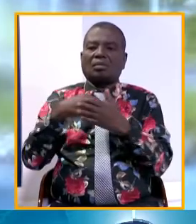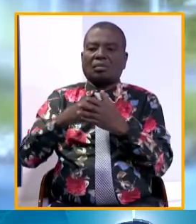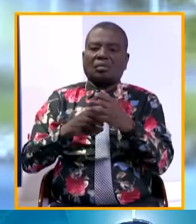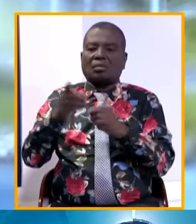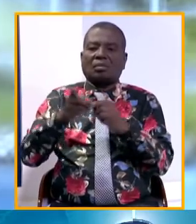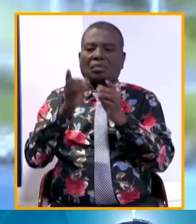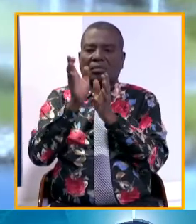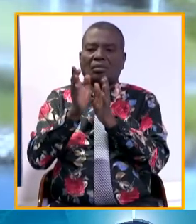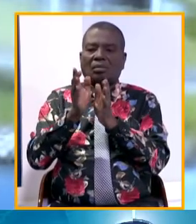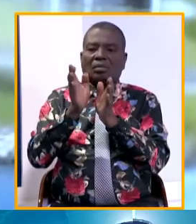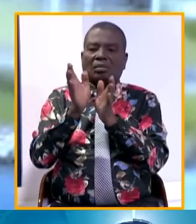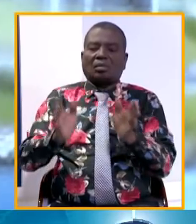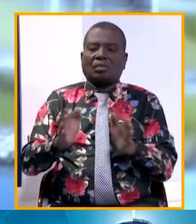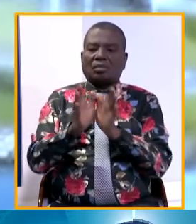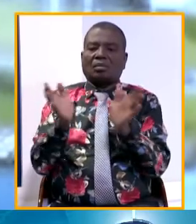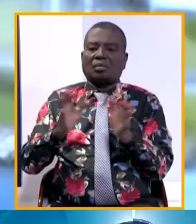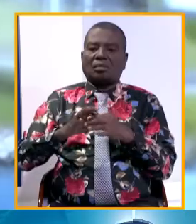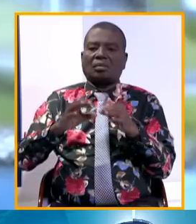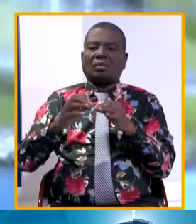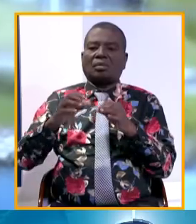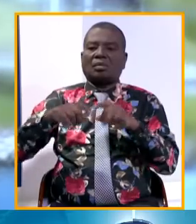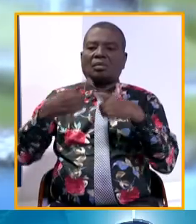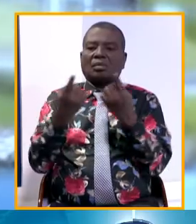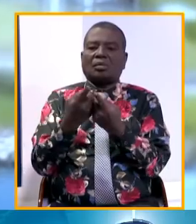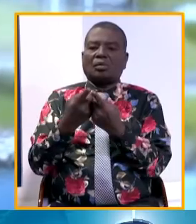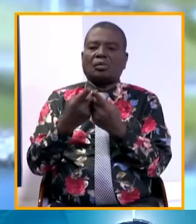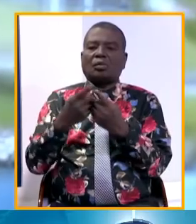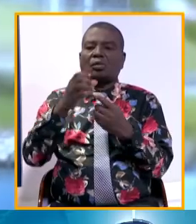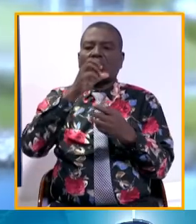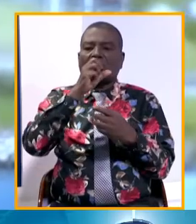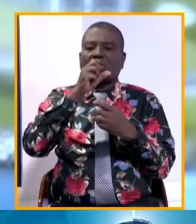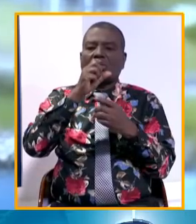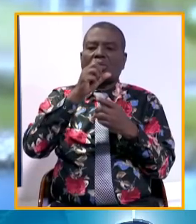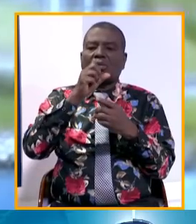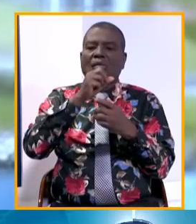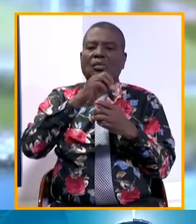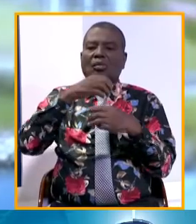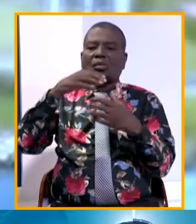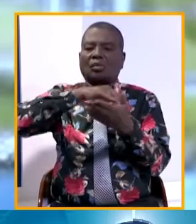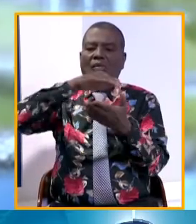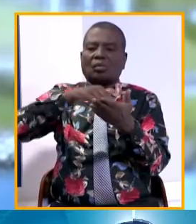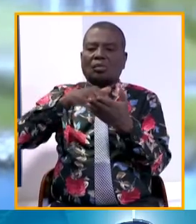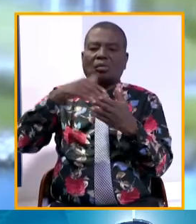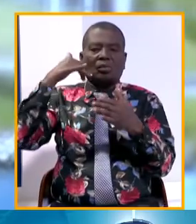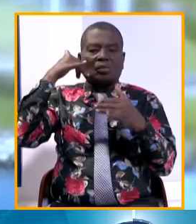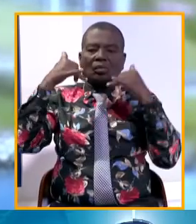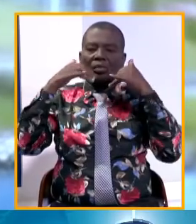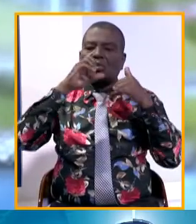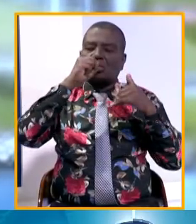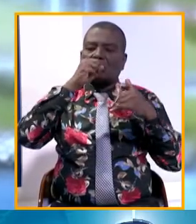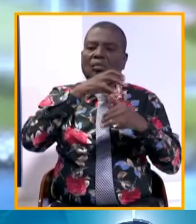générale du groupe Orange, Christelle Edeman. Au centre des entretiens, le renforcement